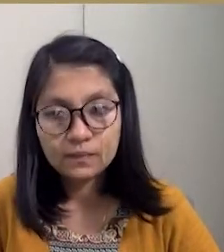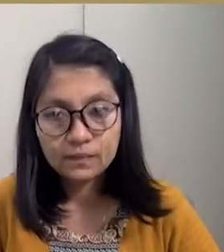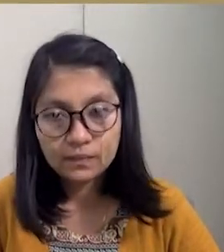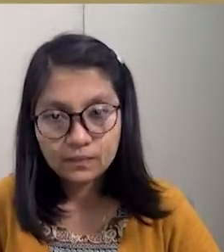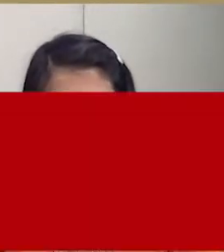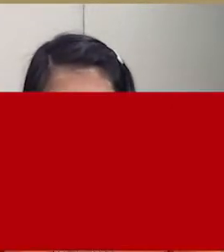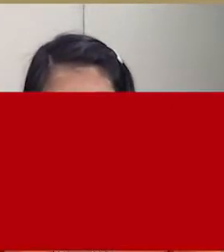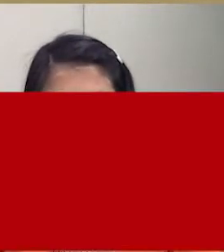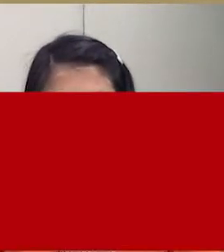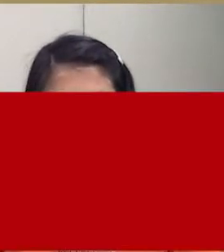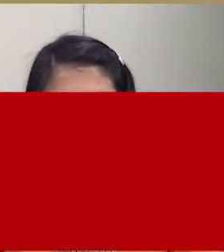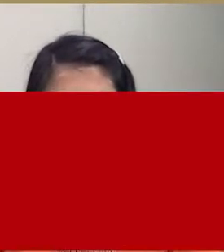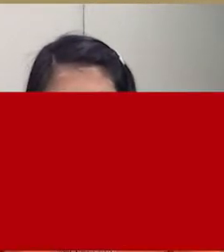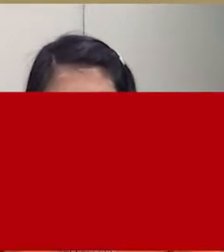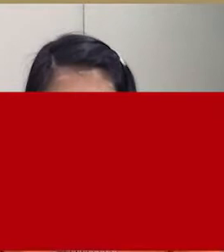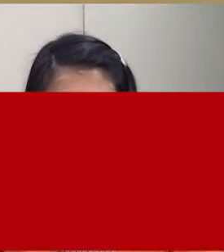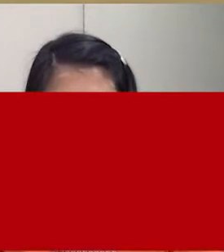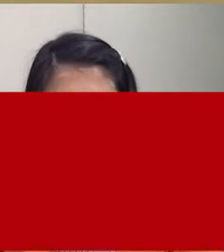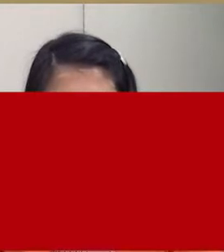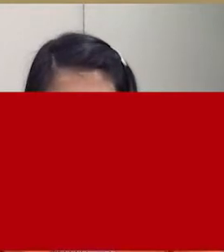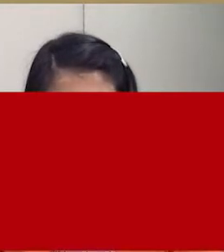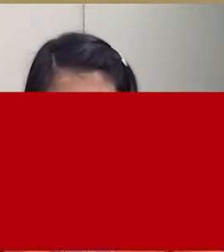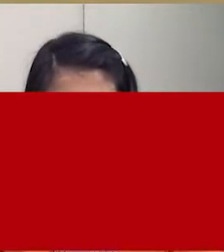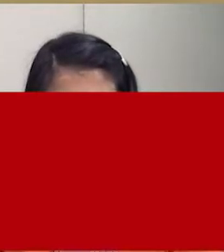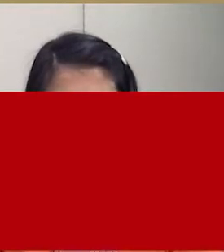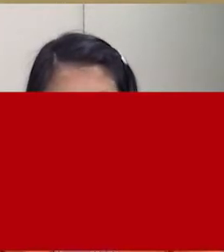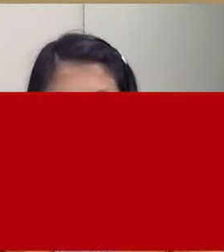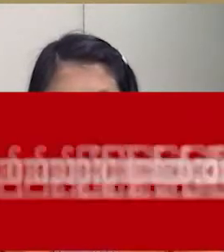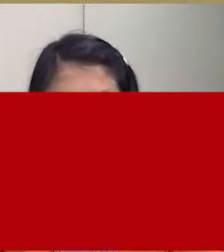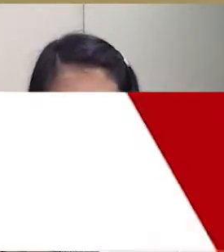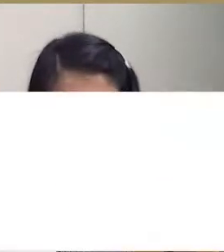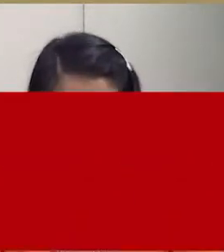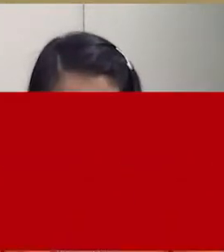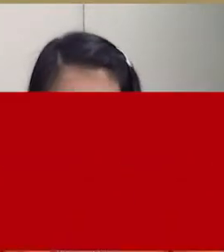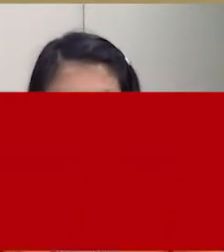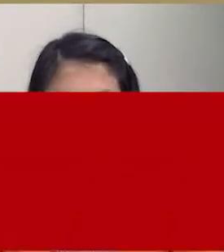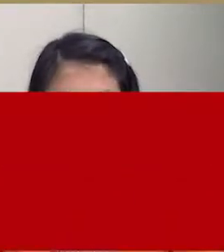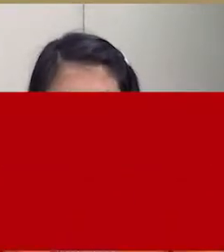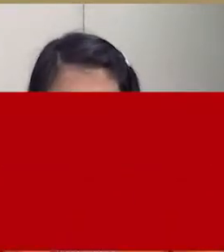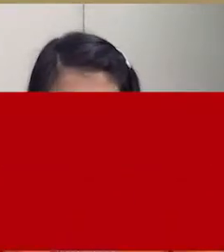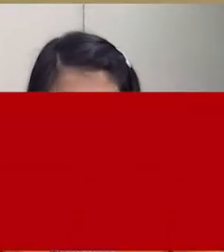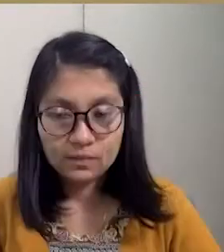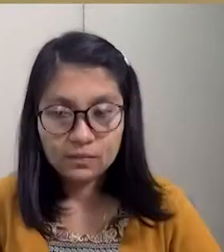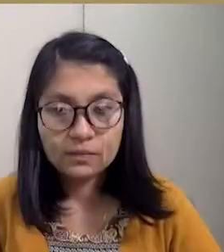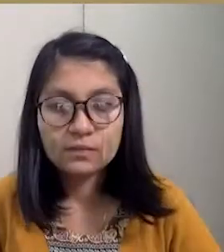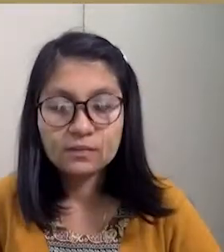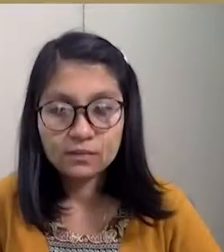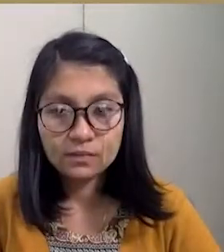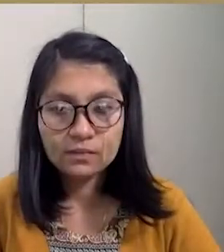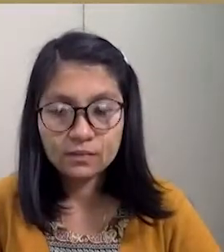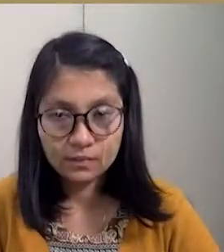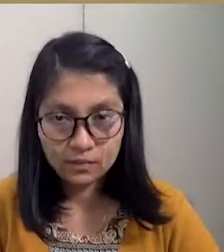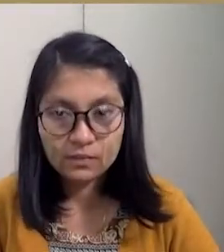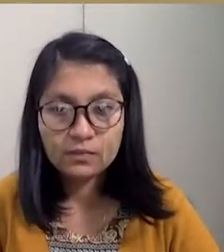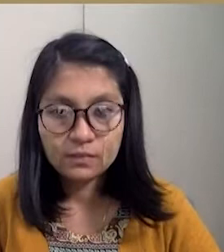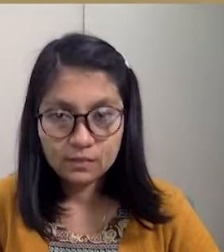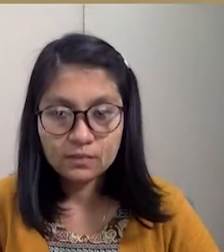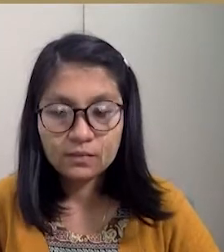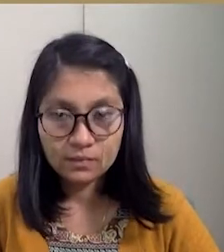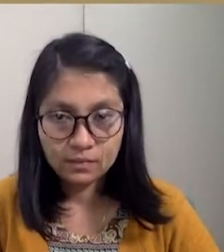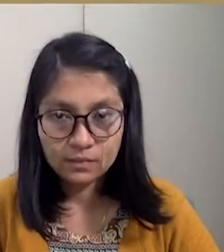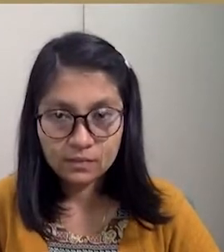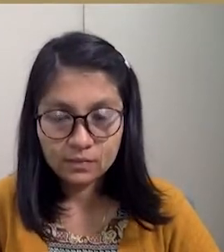ဒါတွေဖြတ်သန်းဖို့အတွက်ဒီ process တွေအကုန်လုံးဒီစင်တိုင်းမတိုင်းရောအကုန်ပြရအောင်သူကဒါတွေကိုသူတို့ကလည်းချိန်ညင်ရတဲ့သဘောရှိတယ်ထ